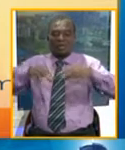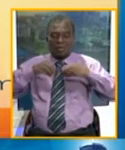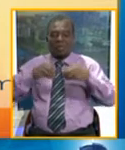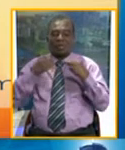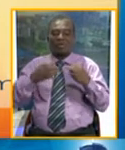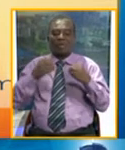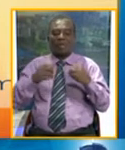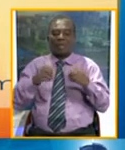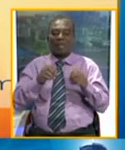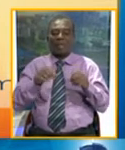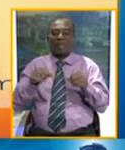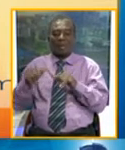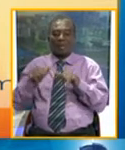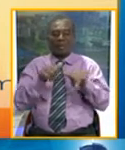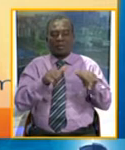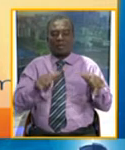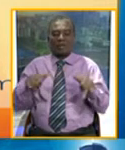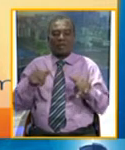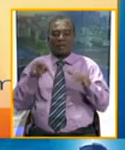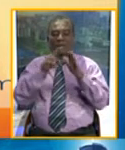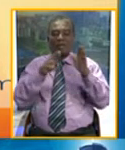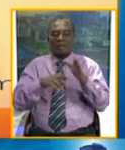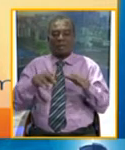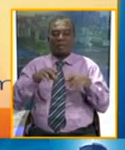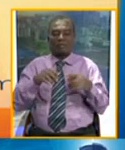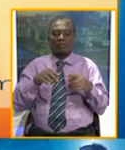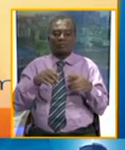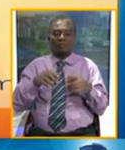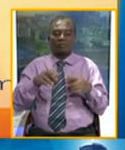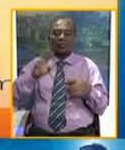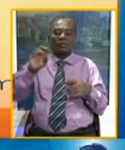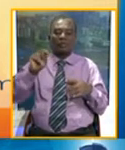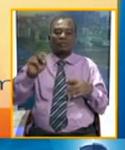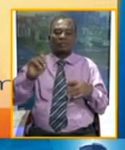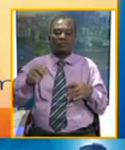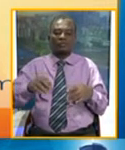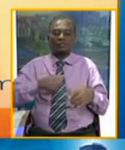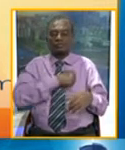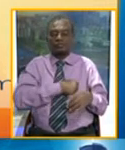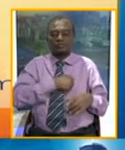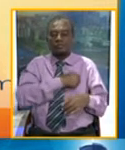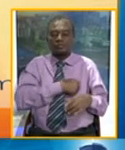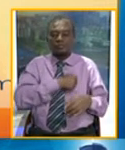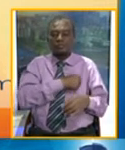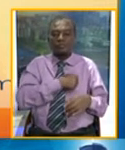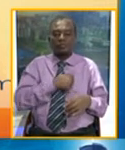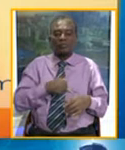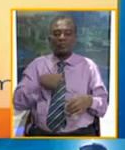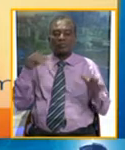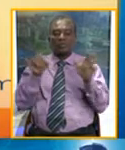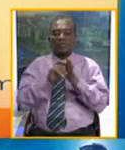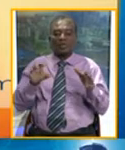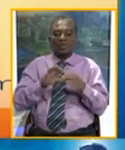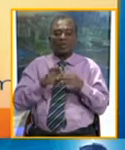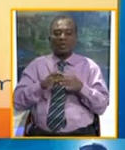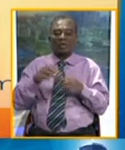mesures législatives et réglementaires. En outre, le CNDH déplore le mutisme des services techniques